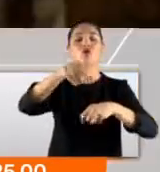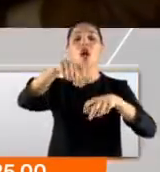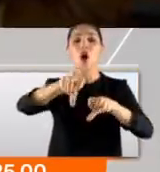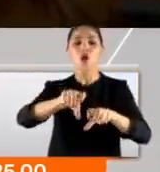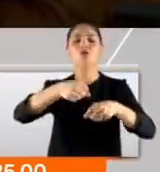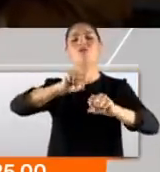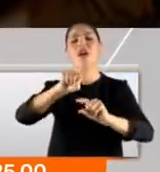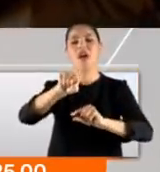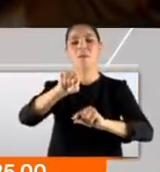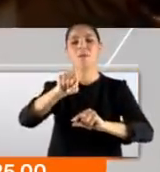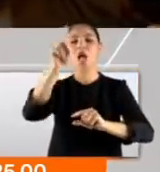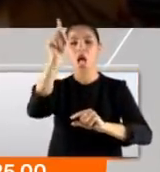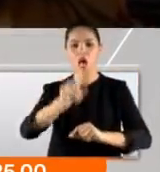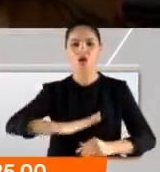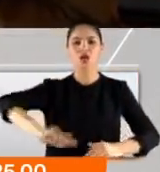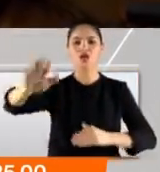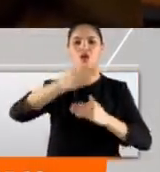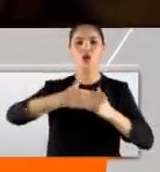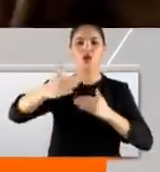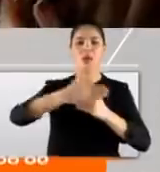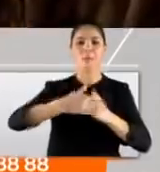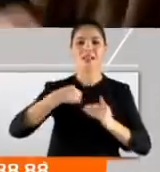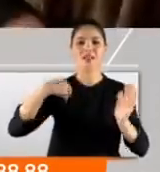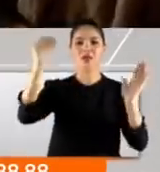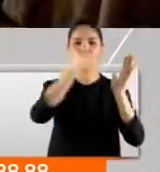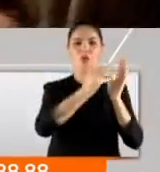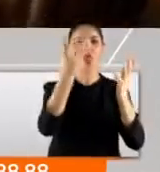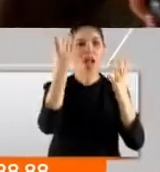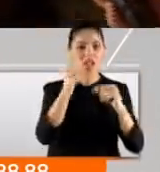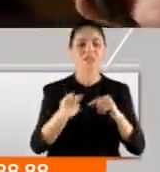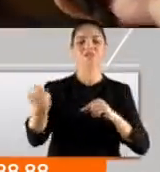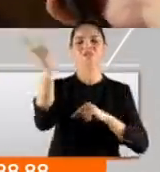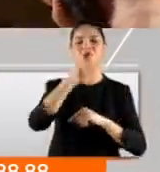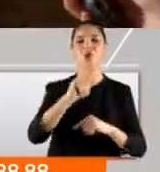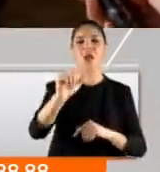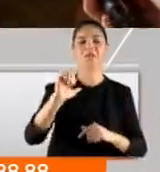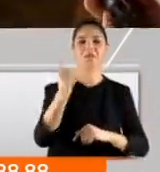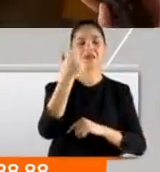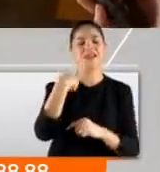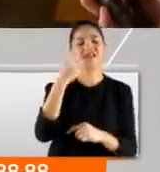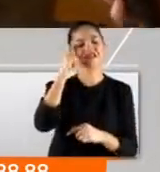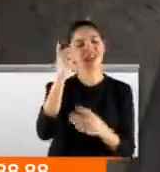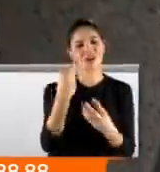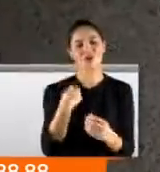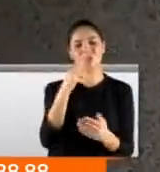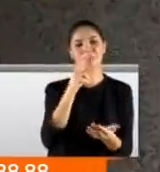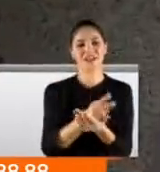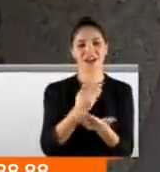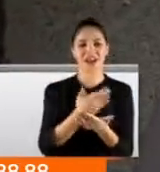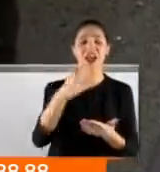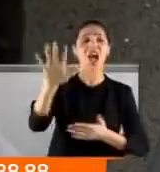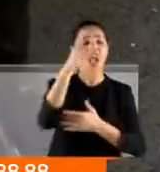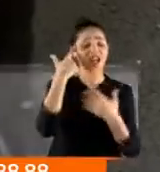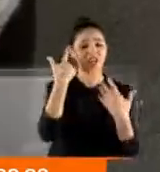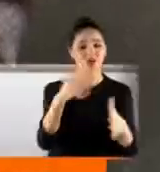oturtmuyoruz. Bunların ilk önce sosyal mesafe için konduğunu biz anlamadık. Mantıklı ve gayet kaliteli bir fikir olduğuna karar verdik. Herkes